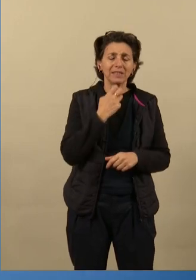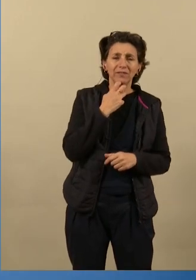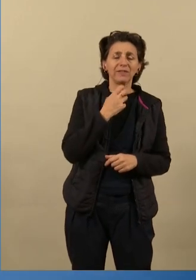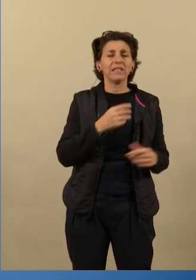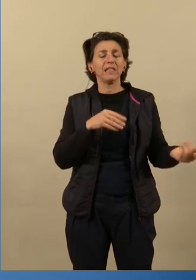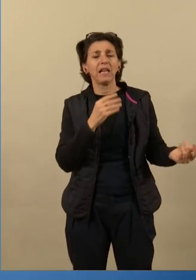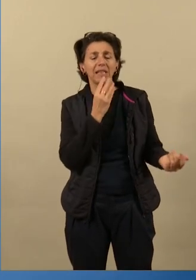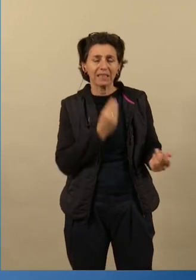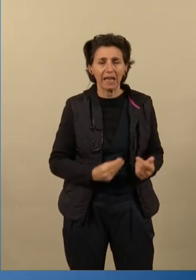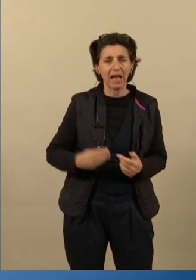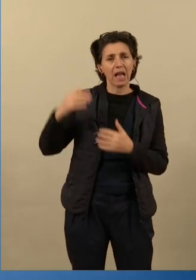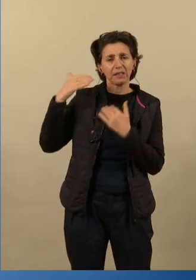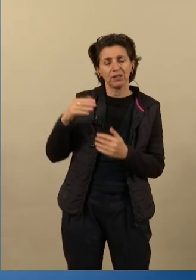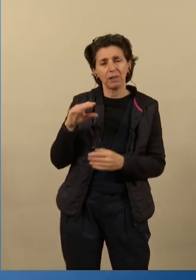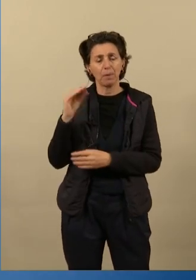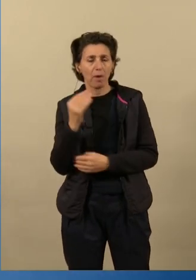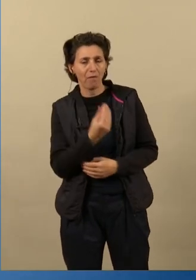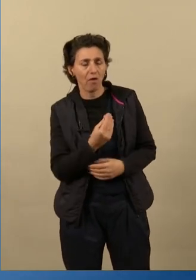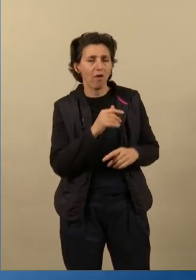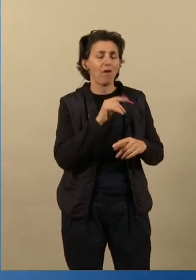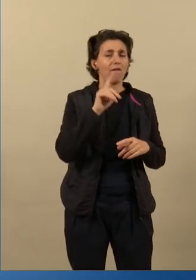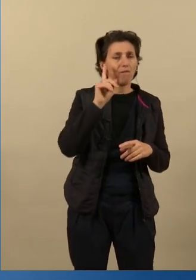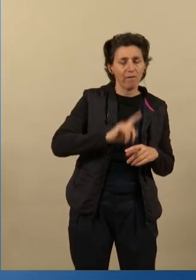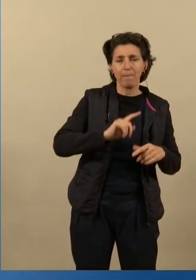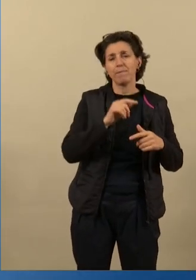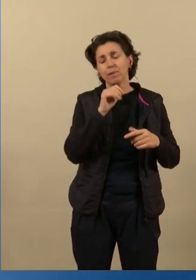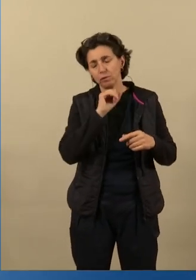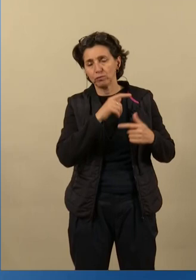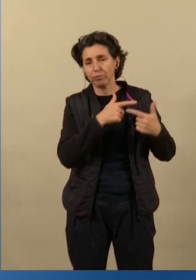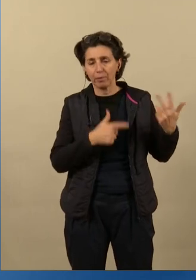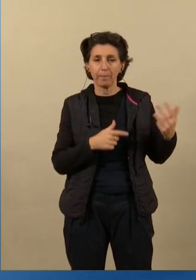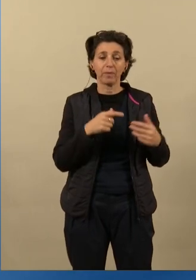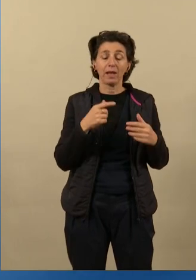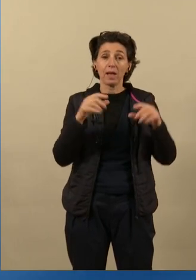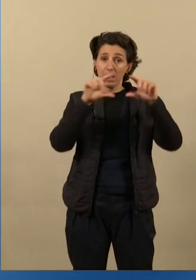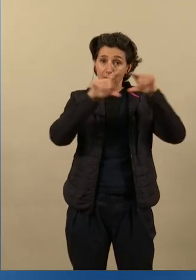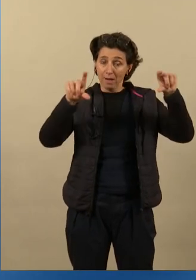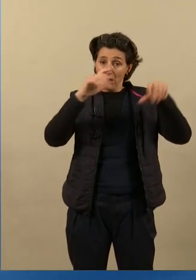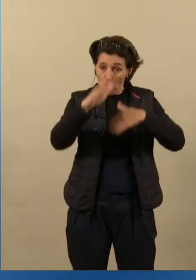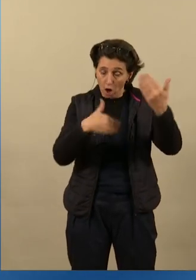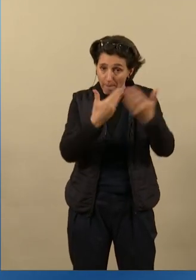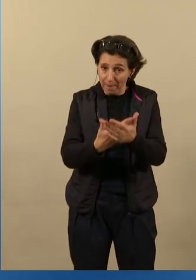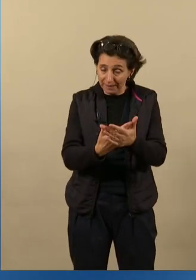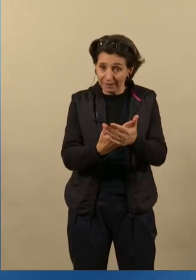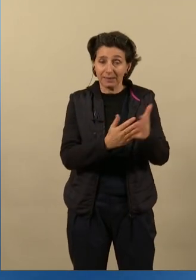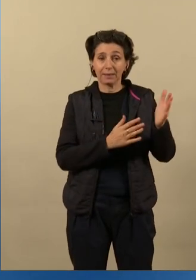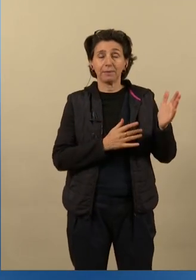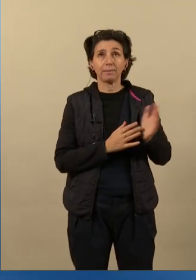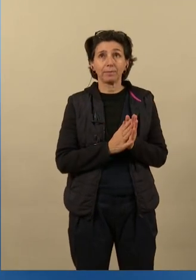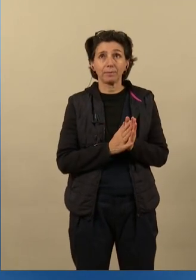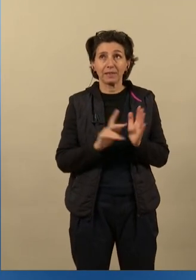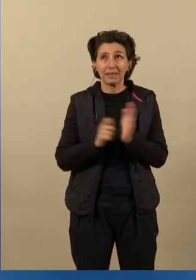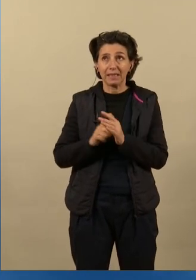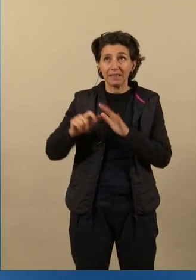femmes et personnes âgées et de remplacer la suite par le Hamas par ses actes terroristes du 7 octobre perpétrés sur un